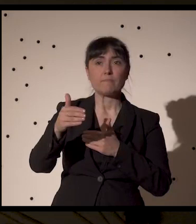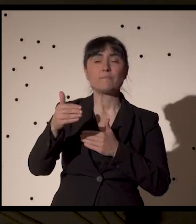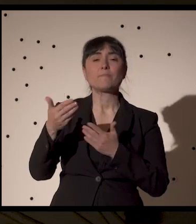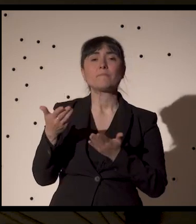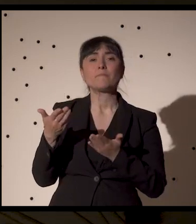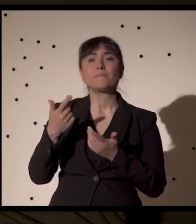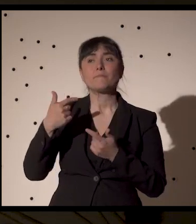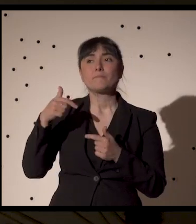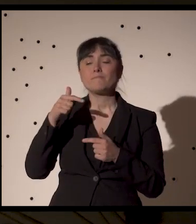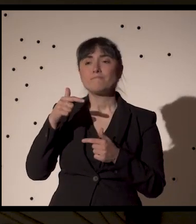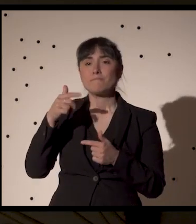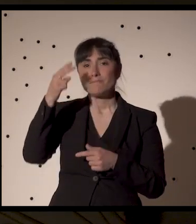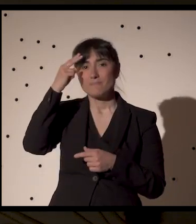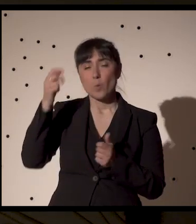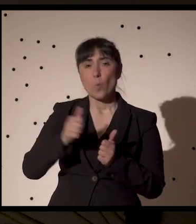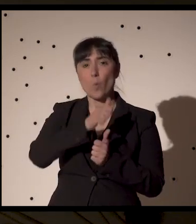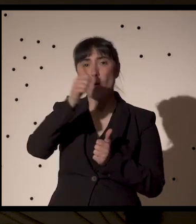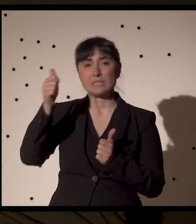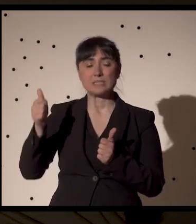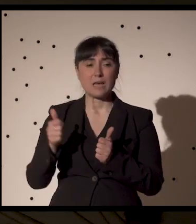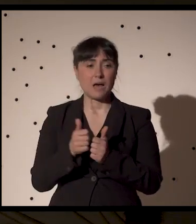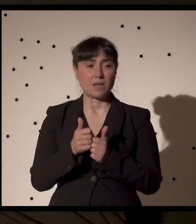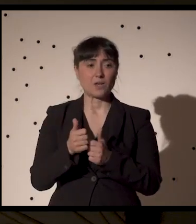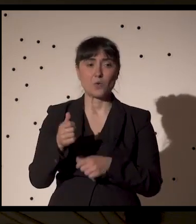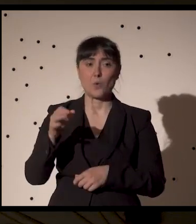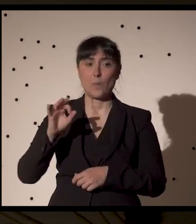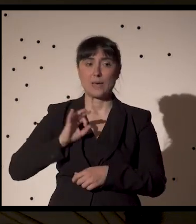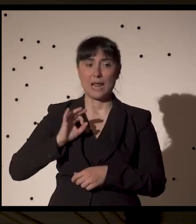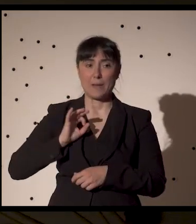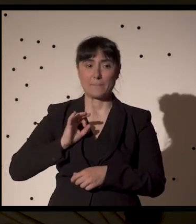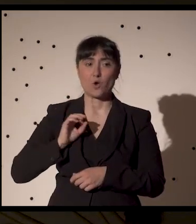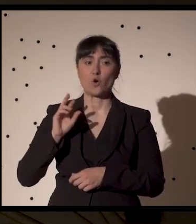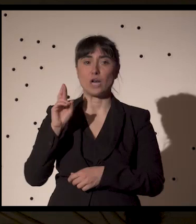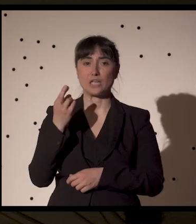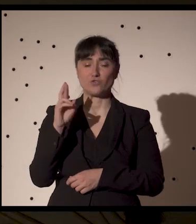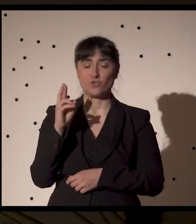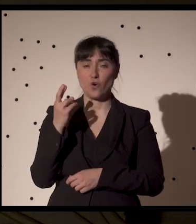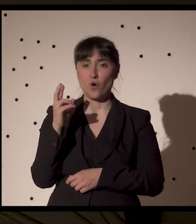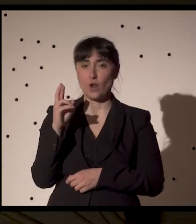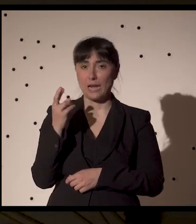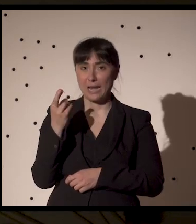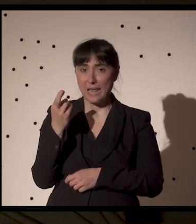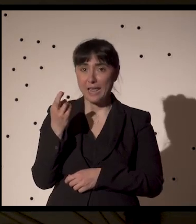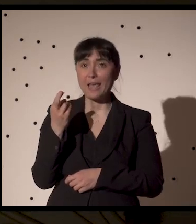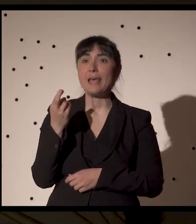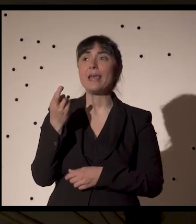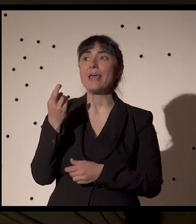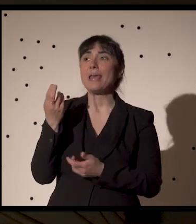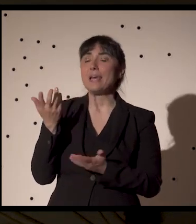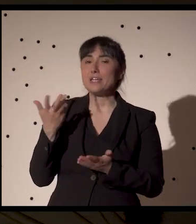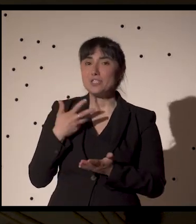del premio a Riccione e si è raggiunto il record di testi